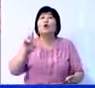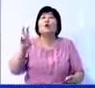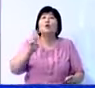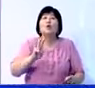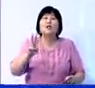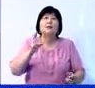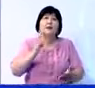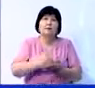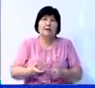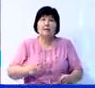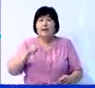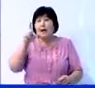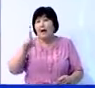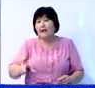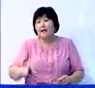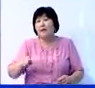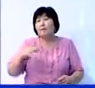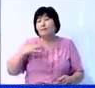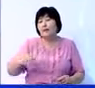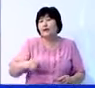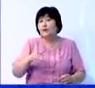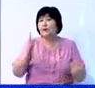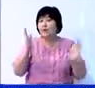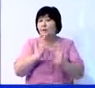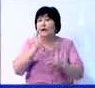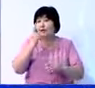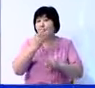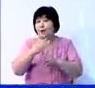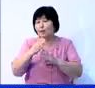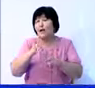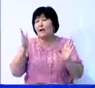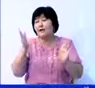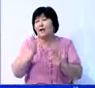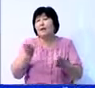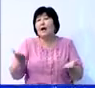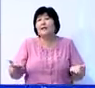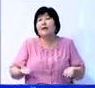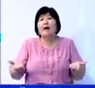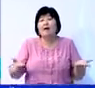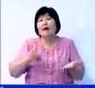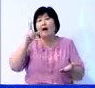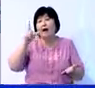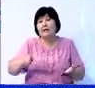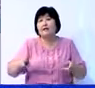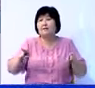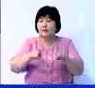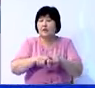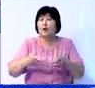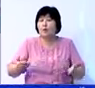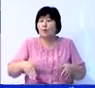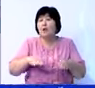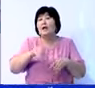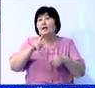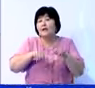бар. Адам баласы табиғаттың бір қолда бөлігі, табиғаттың ахуалы қалай болса, адам баласында өмір солай болады. Елге, туған